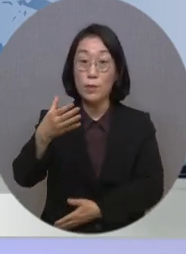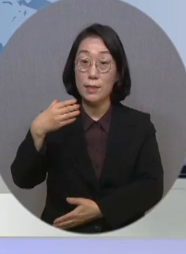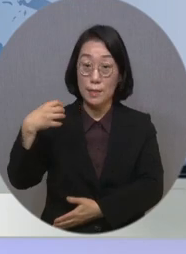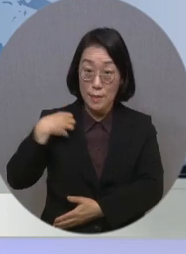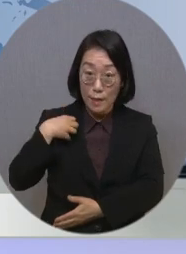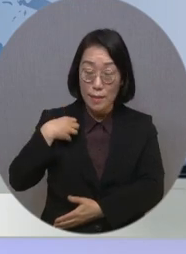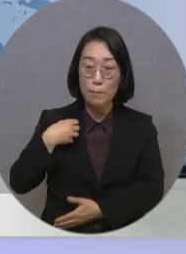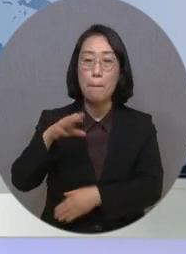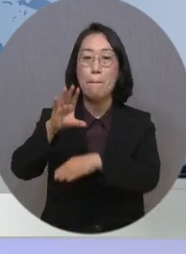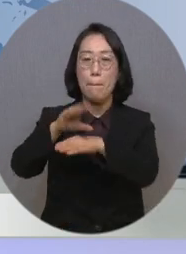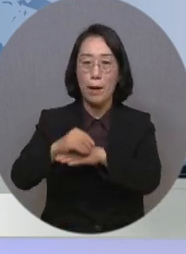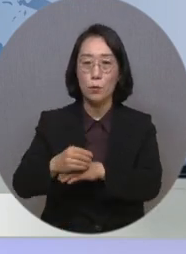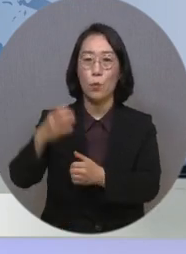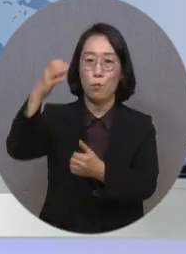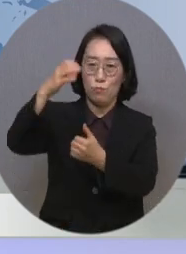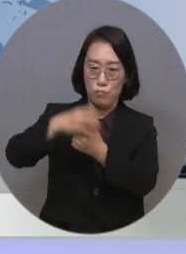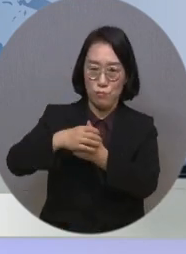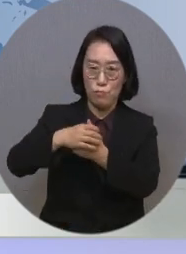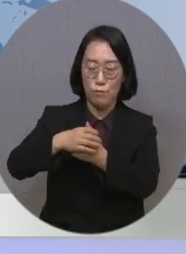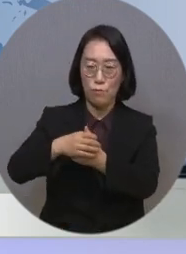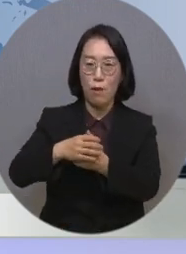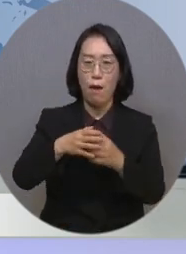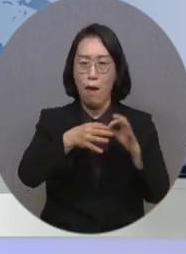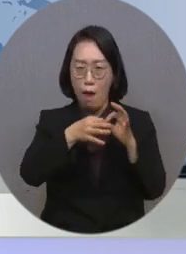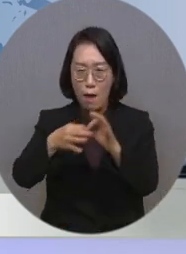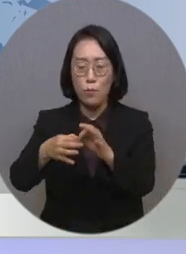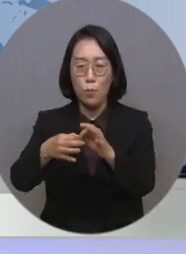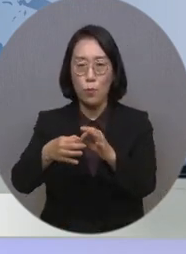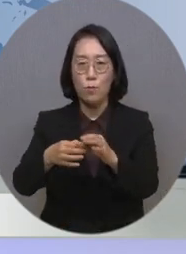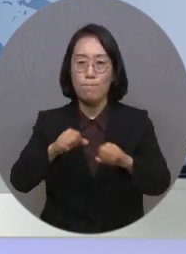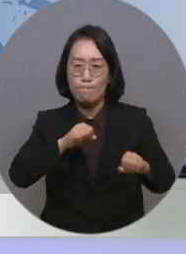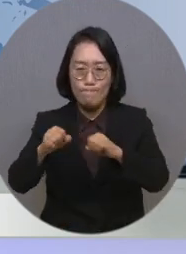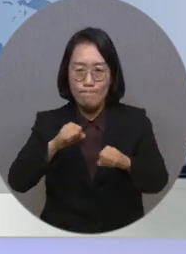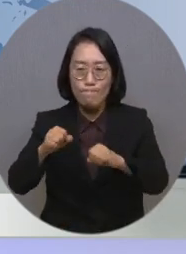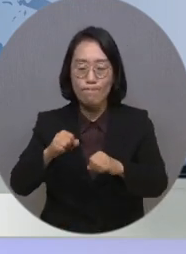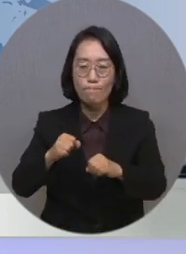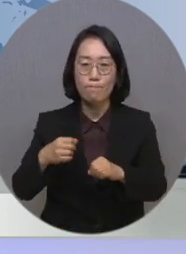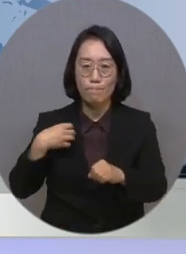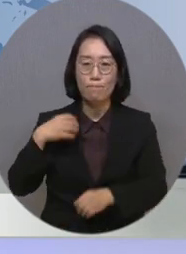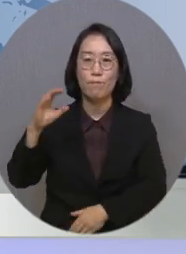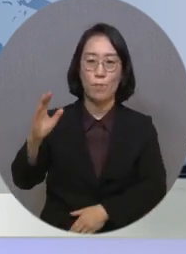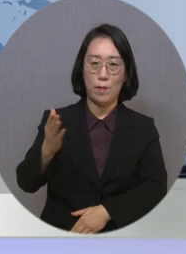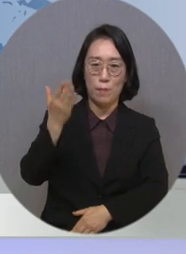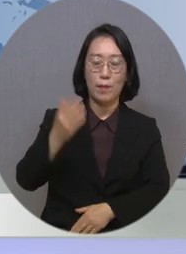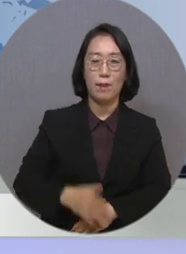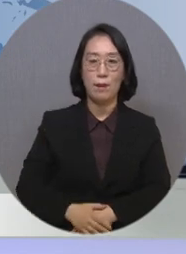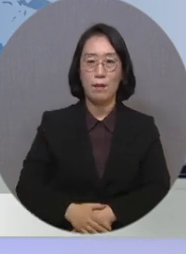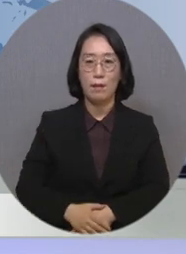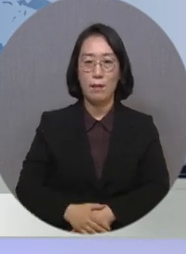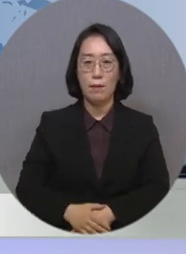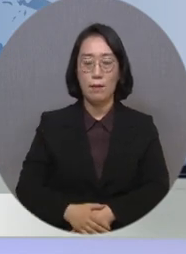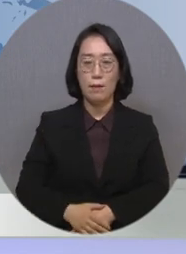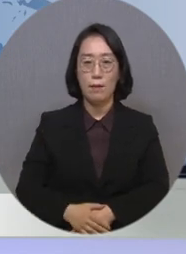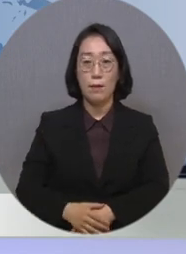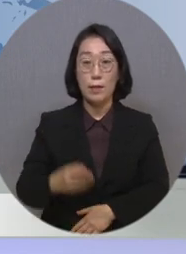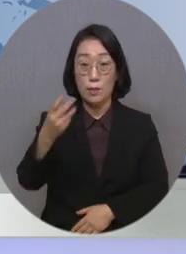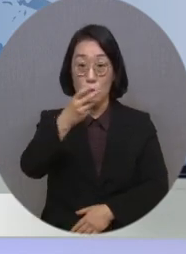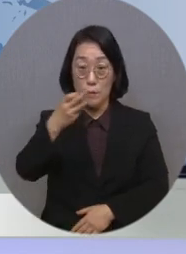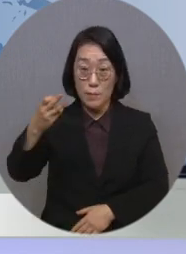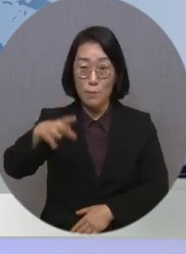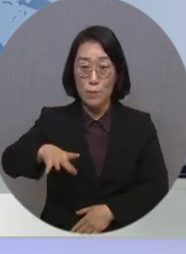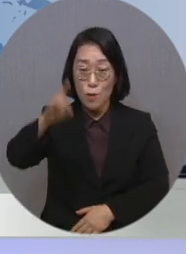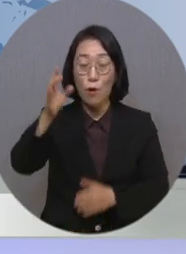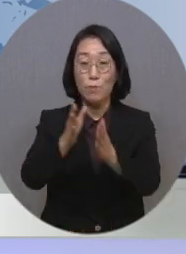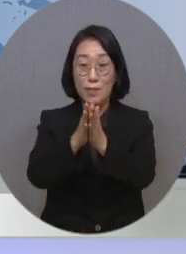인정받으면서 복지 발전과 변화를 이끄는 선도적 역할을 이어갈 수 있게 됐습니다. 2013년 장애인 복지